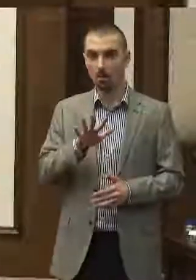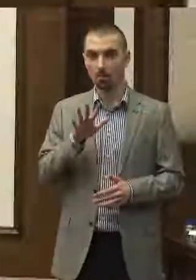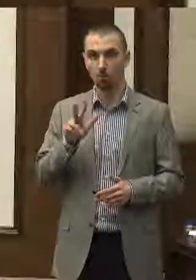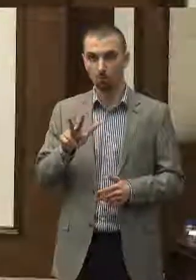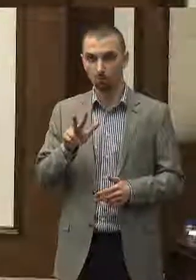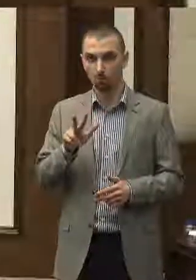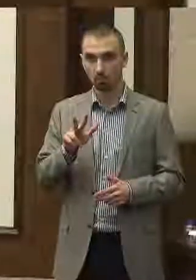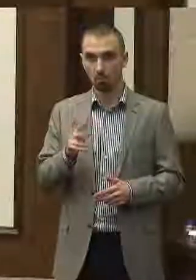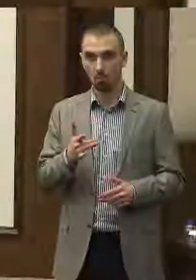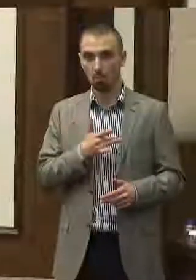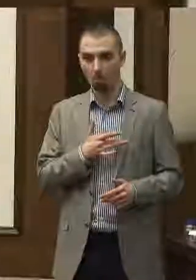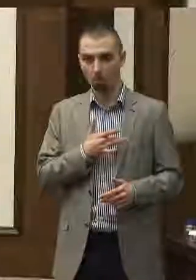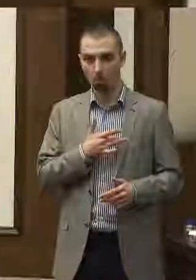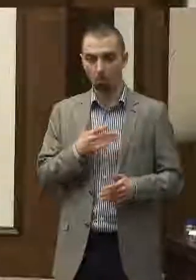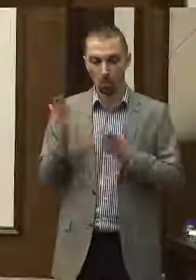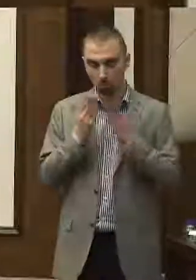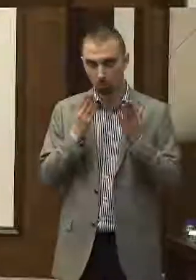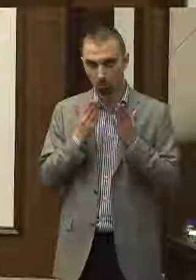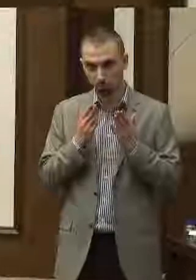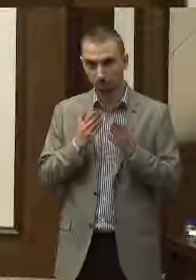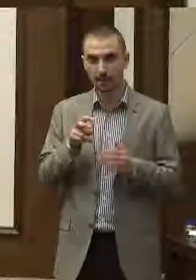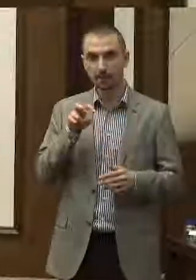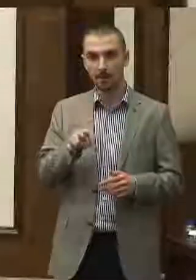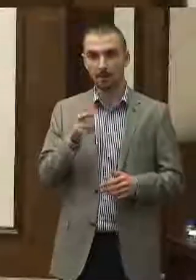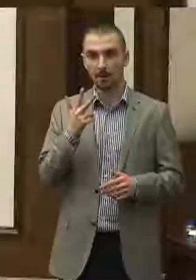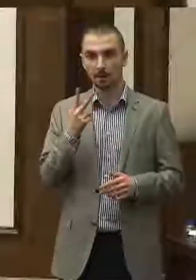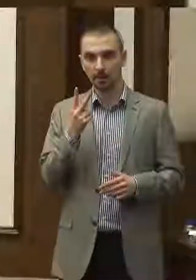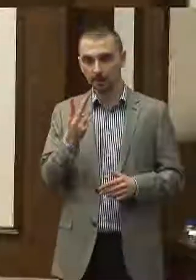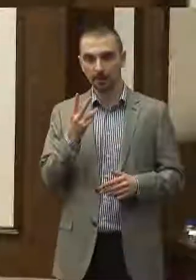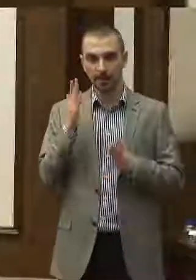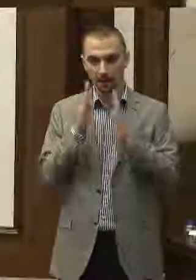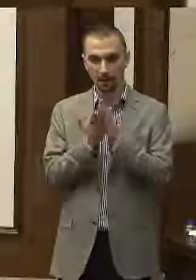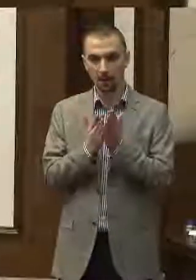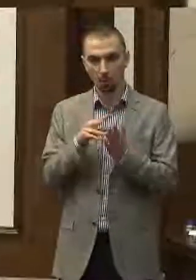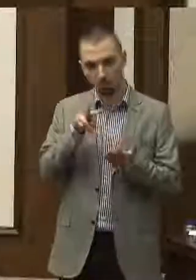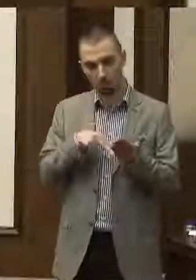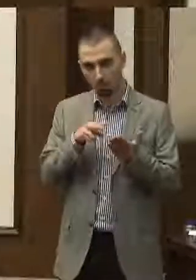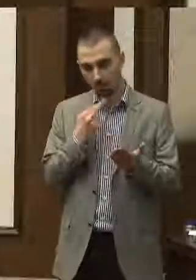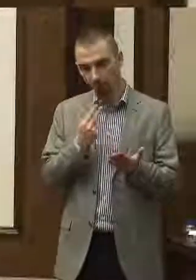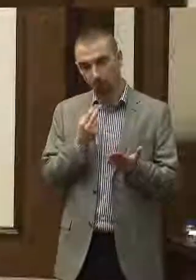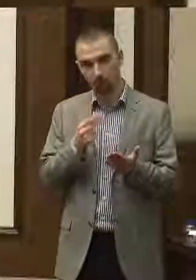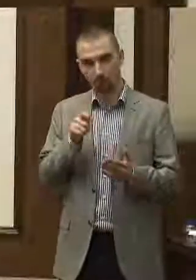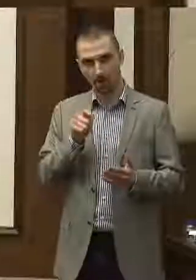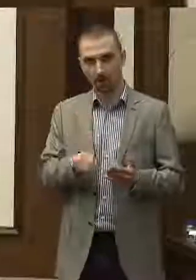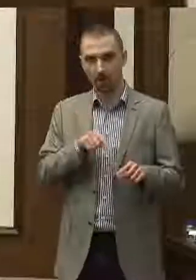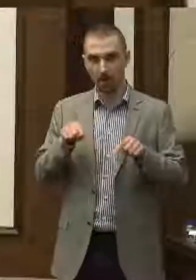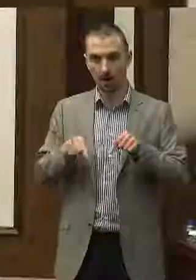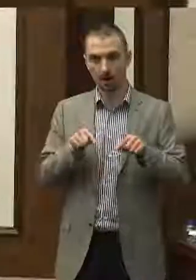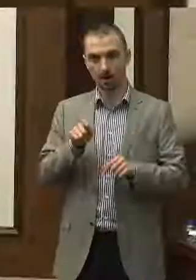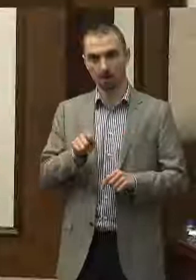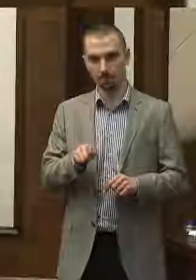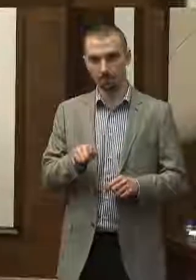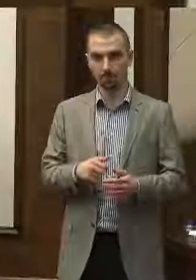tane gönüllü okuyucu 81 tane kitap seslendirdi. 30 Mart 2018'de